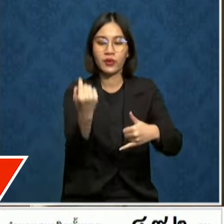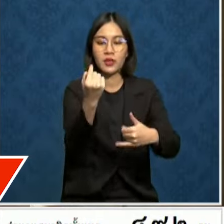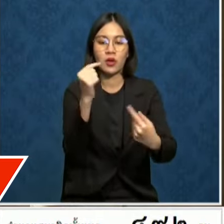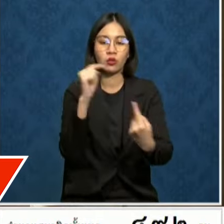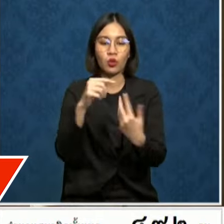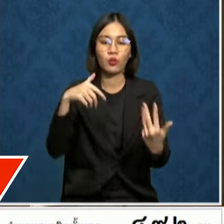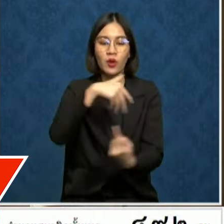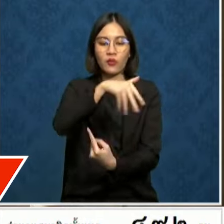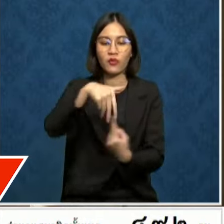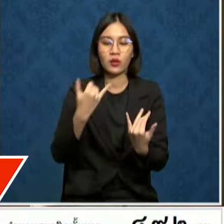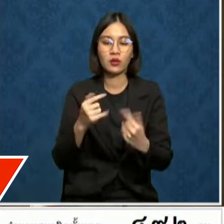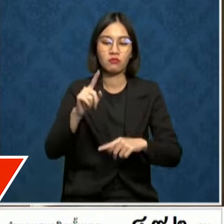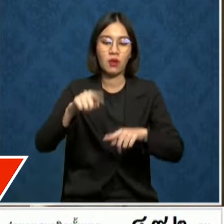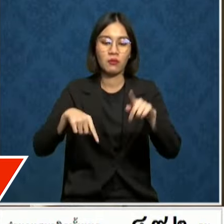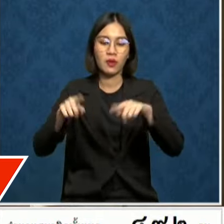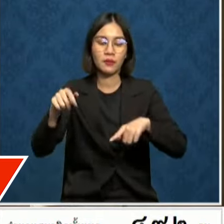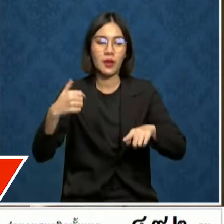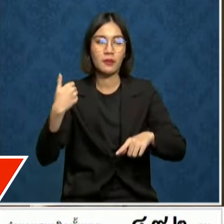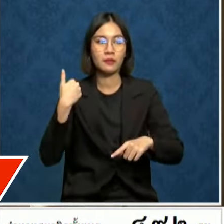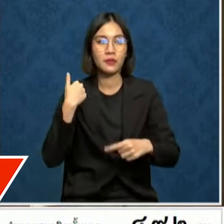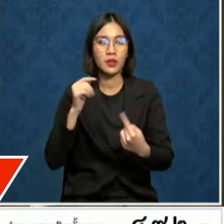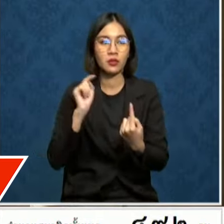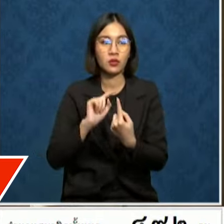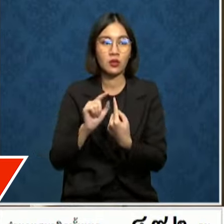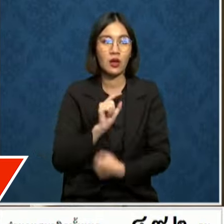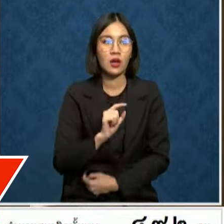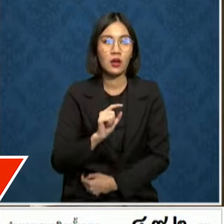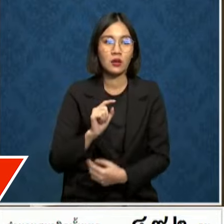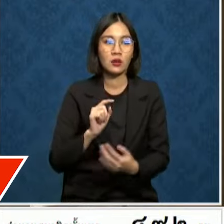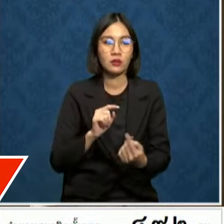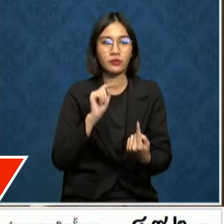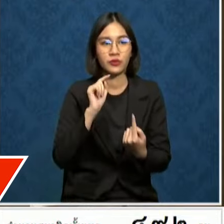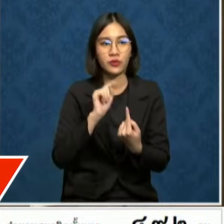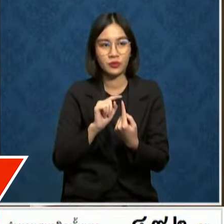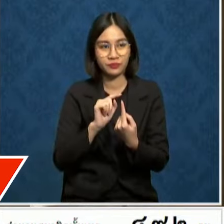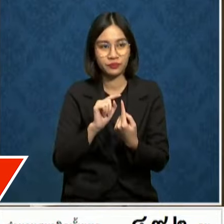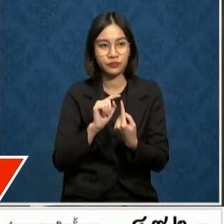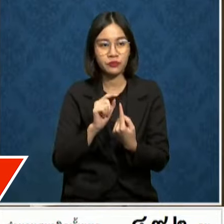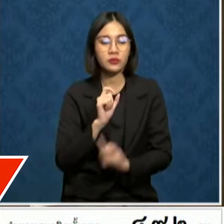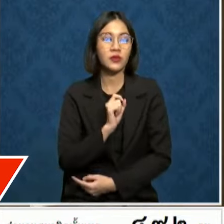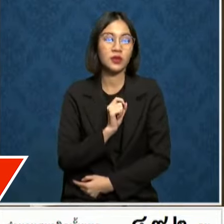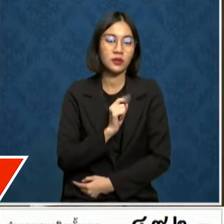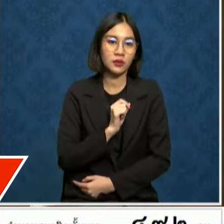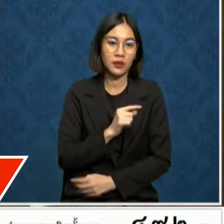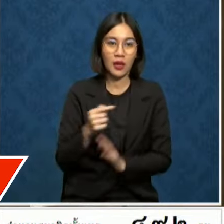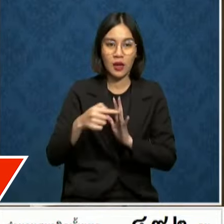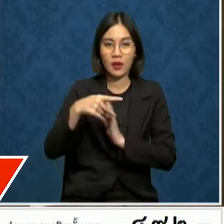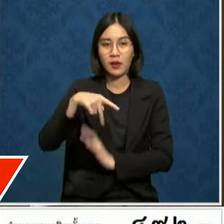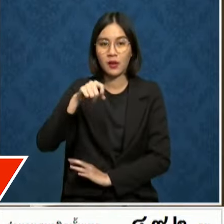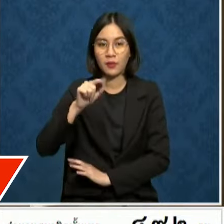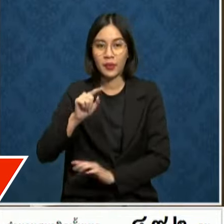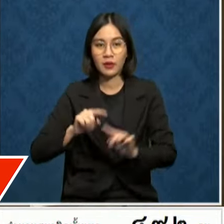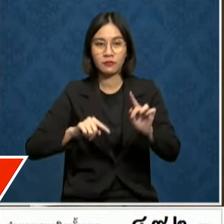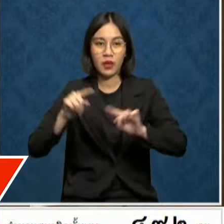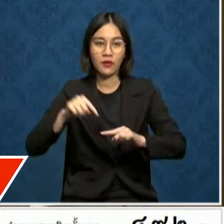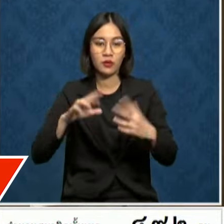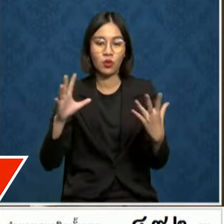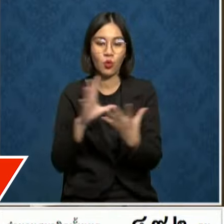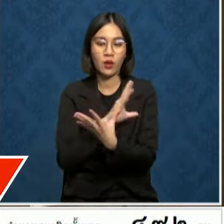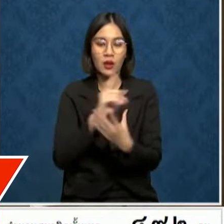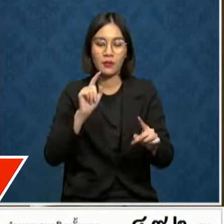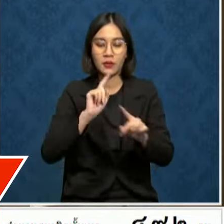สภาพแวดล้อมที่หลากหลายเชื้อชาติสัญชาตินะคะศาสนาเพศสภาพและเป็น